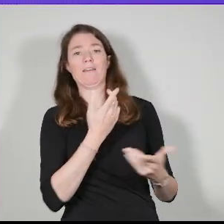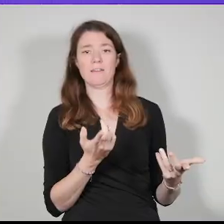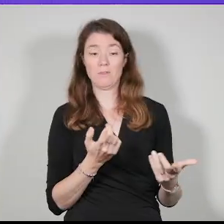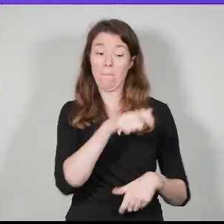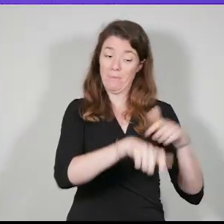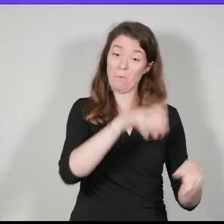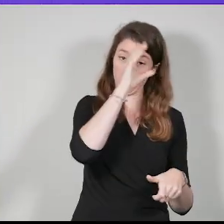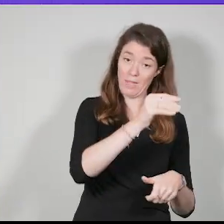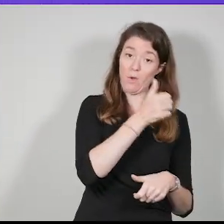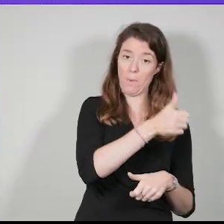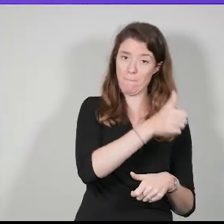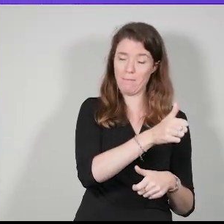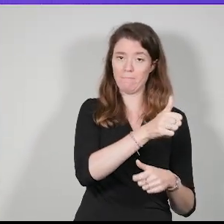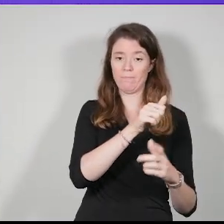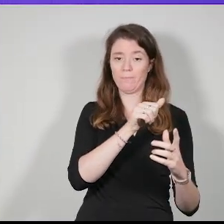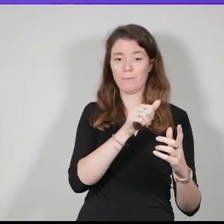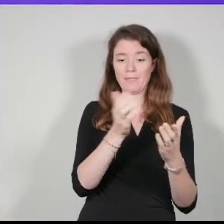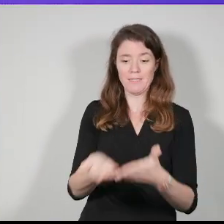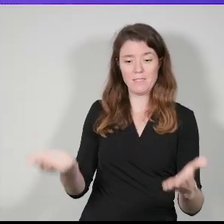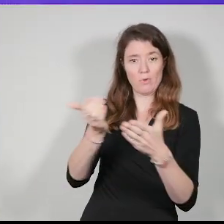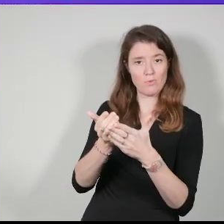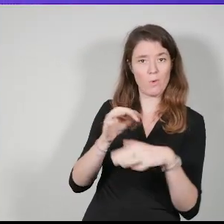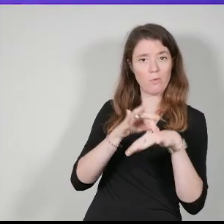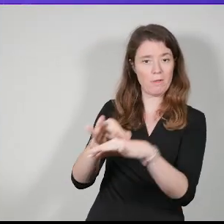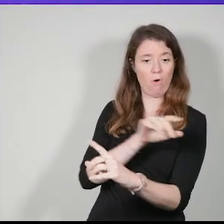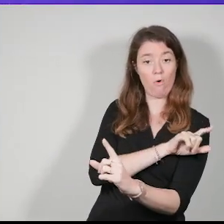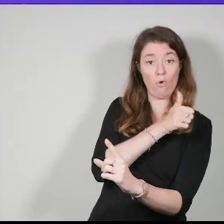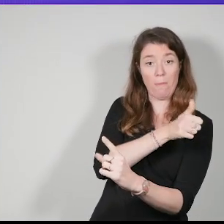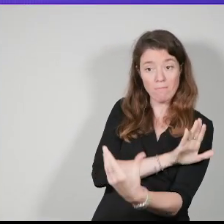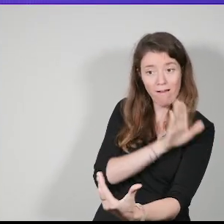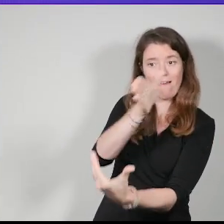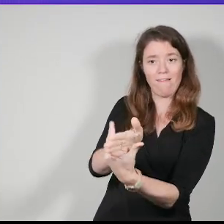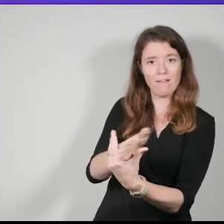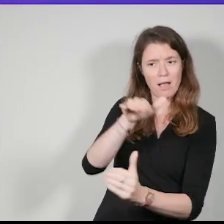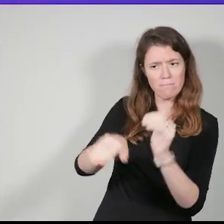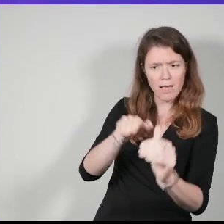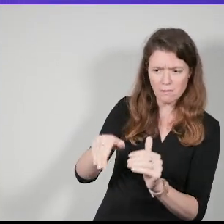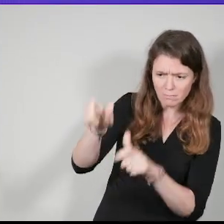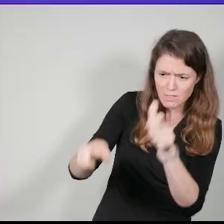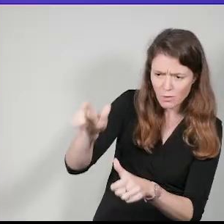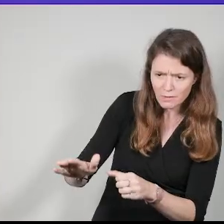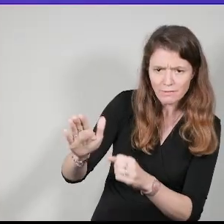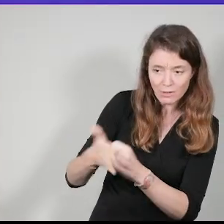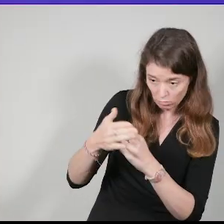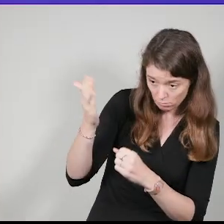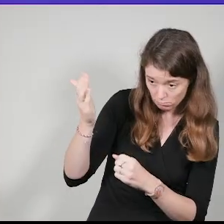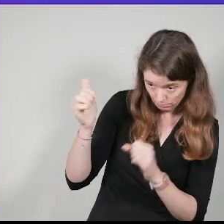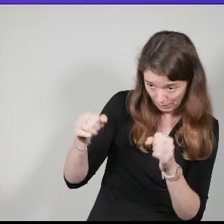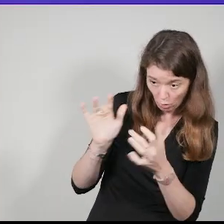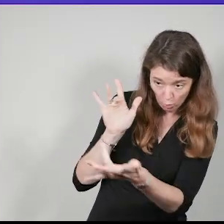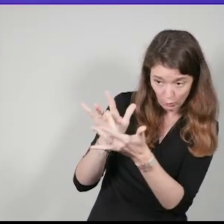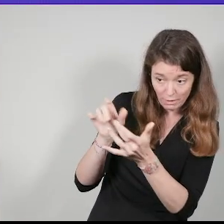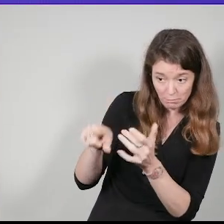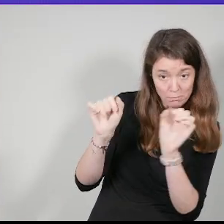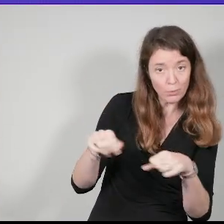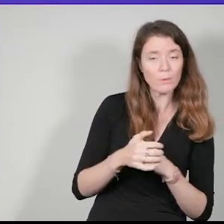les professionnels qui gravitent autour de la situation de l'accompagnement du proche qui vont demander aux aidants s'ils sont d'accord pour qu'on les contacte. Et donc,